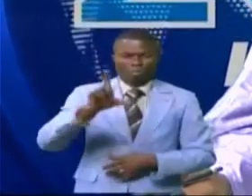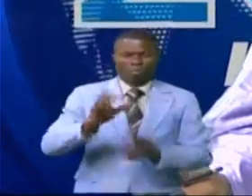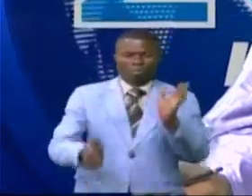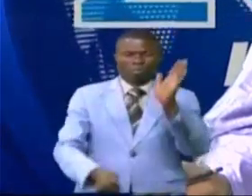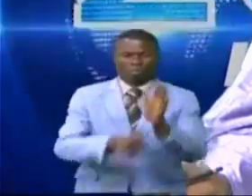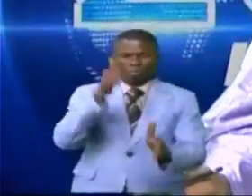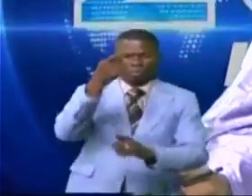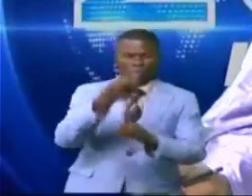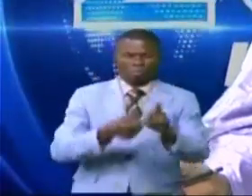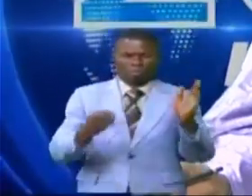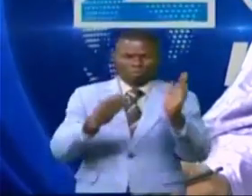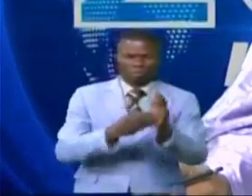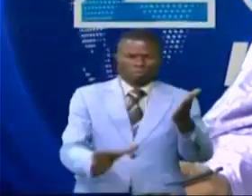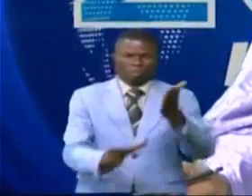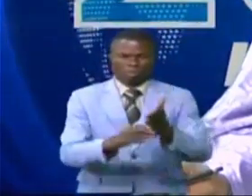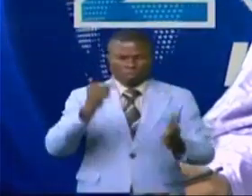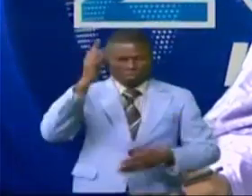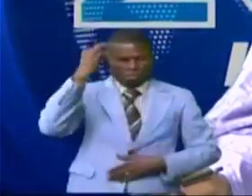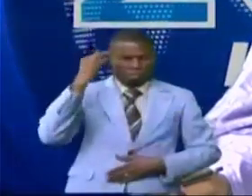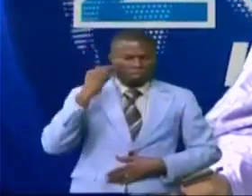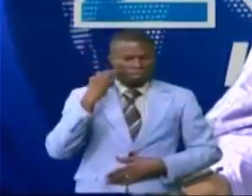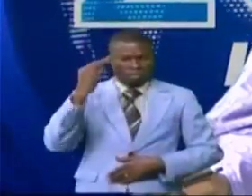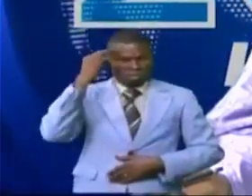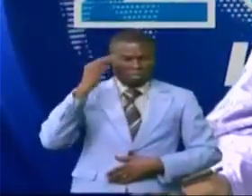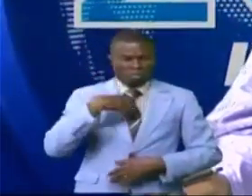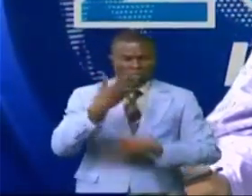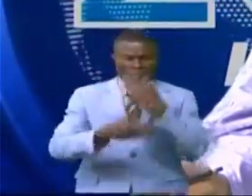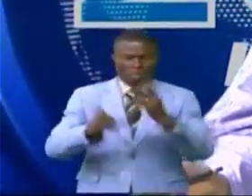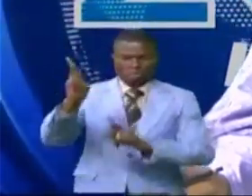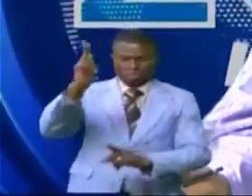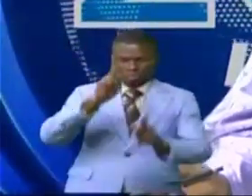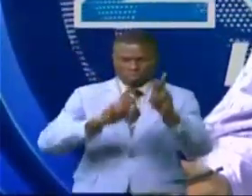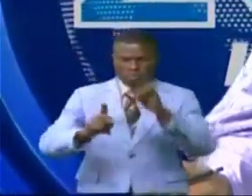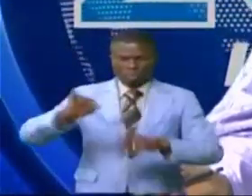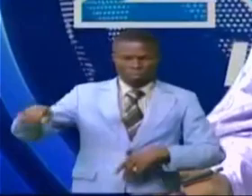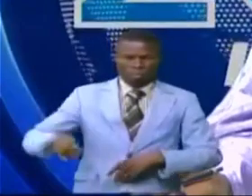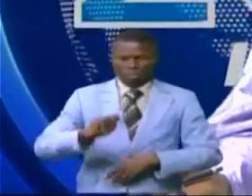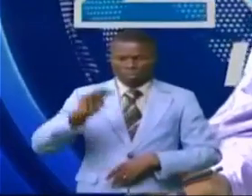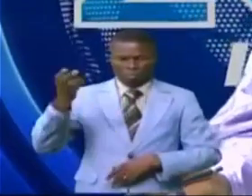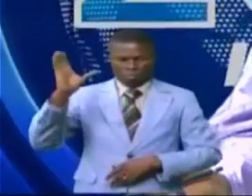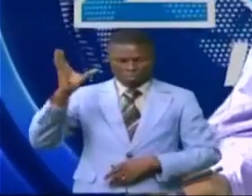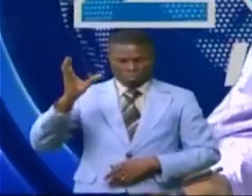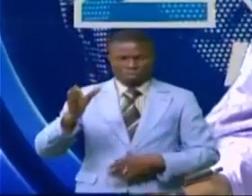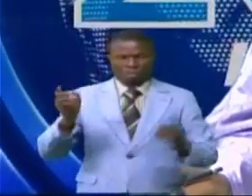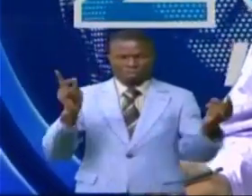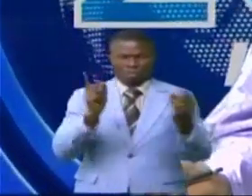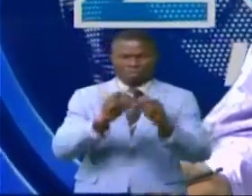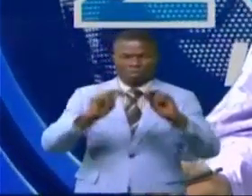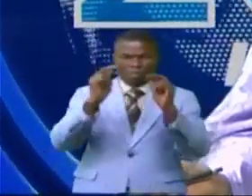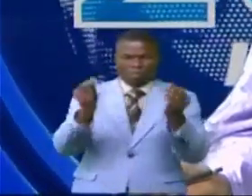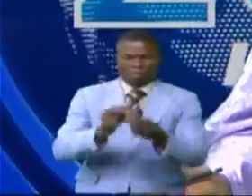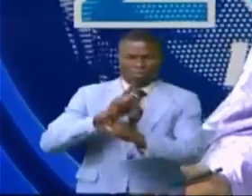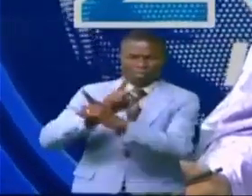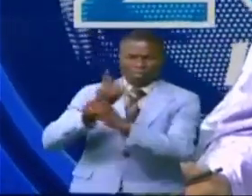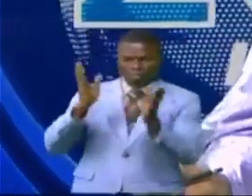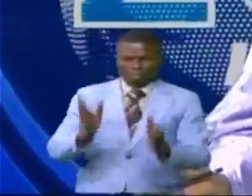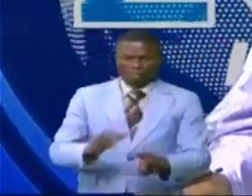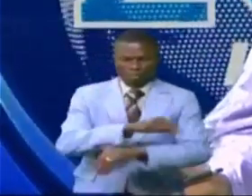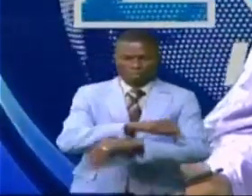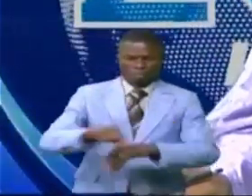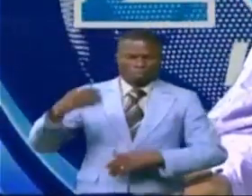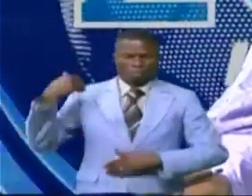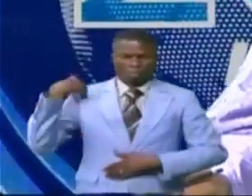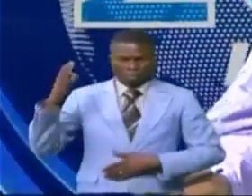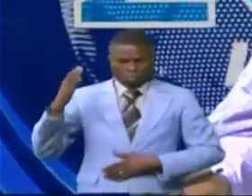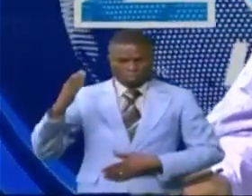11 septembre. Le vice-premier ministre, ministre de la fonction publique, Jean-Pierre Liaou, était avec la délégation de l'intersyndicat de l'administration